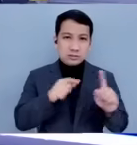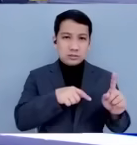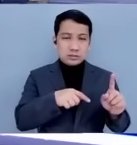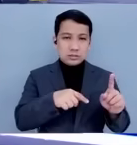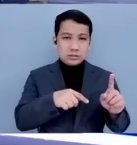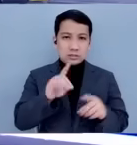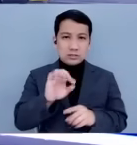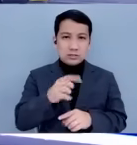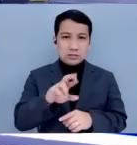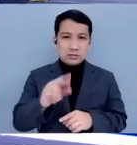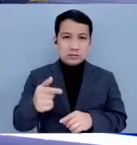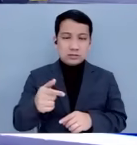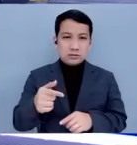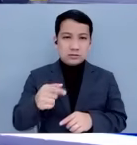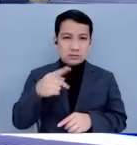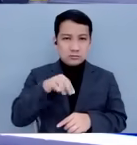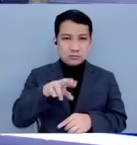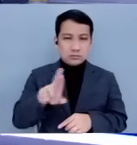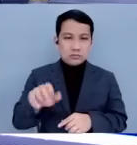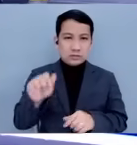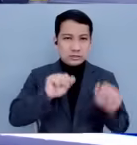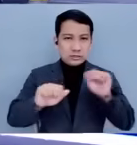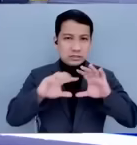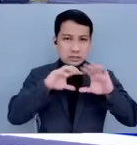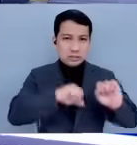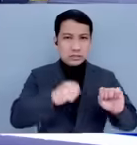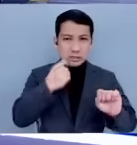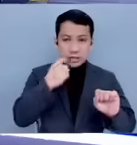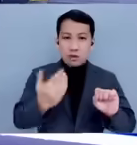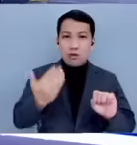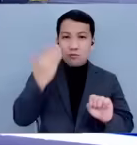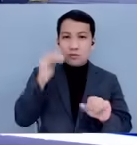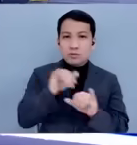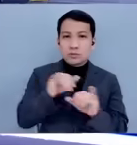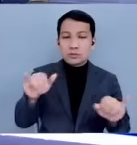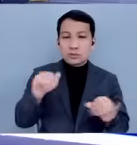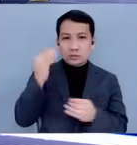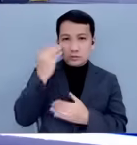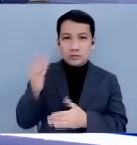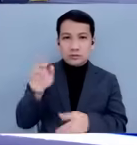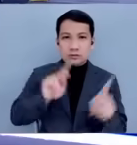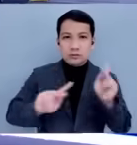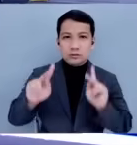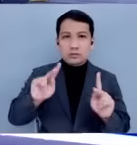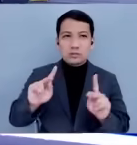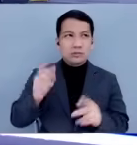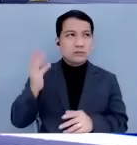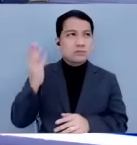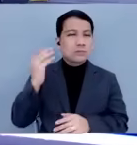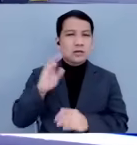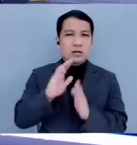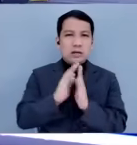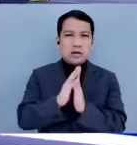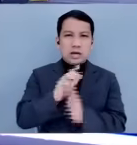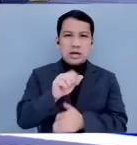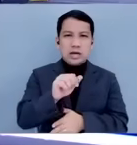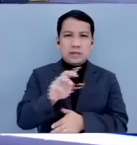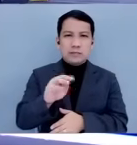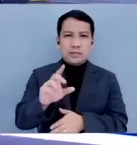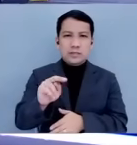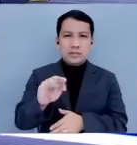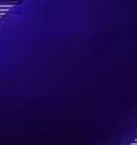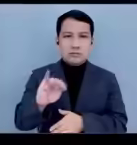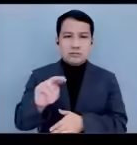Pura Luca Vega. Inaresto po siya kanina dahil pa rin sa kontrobersyal niyang performance ng Ama Namin. Nasa frontline balitang yan si Camille